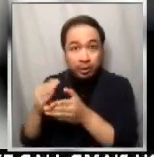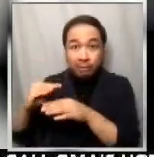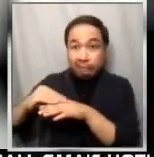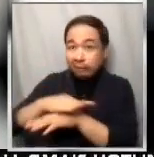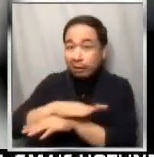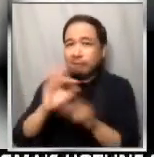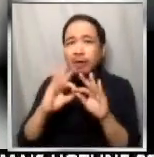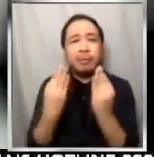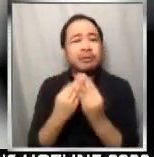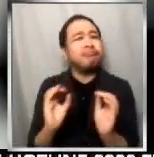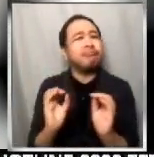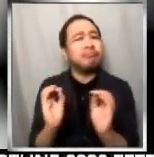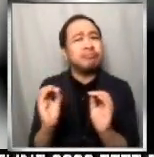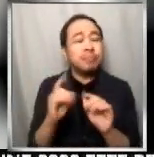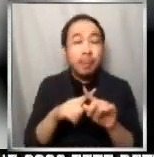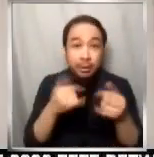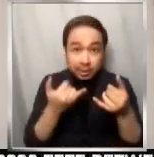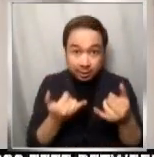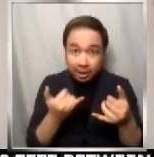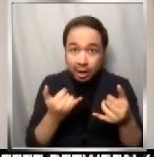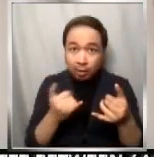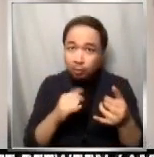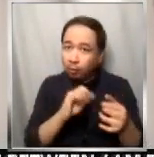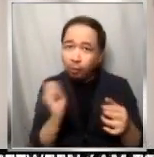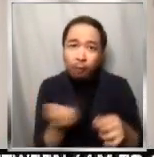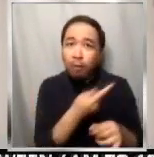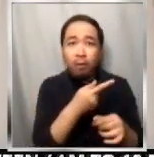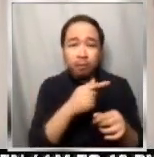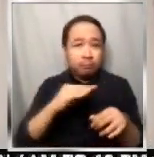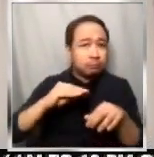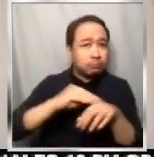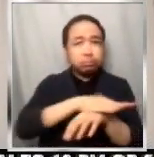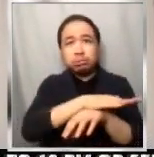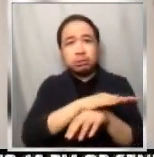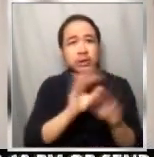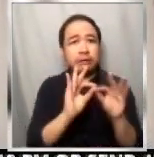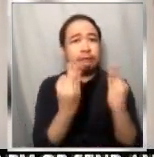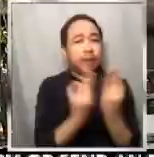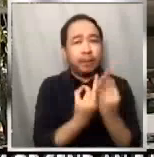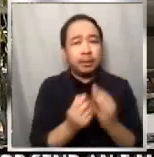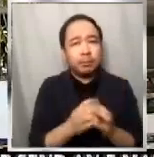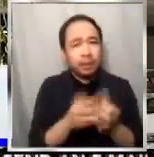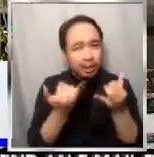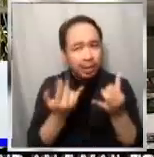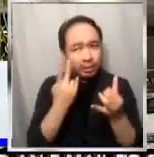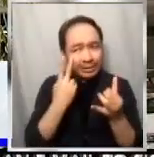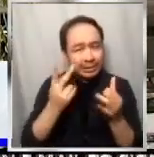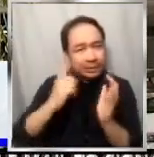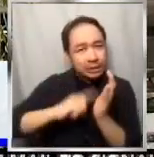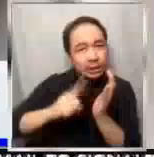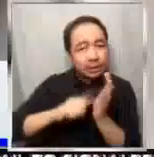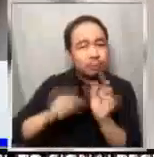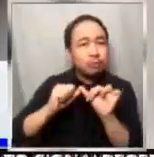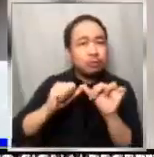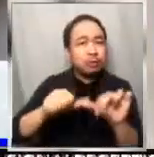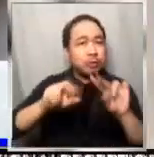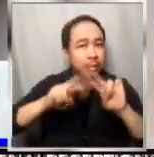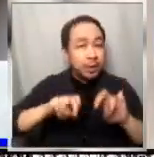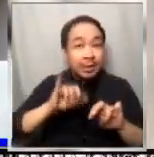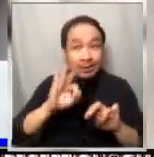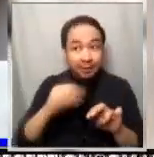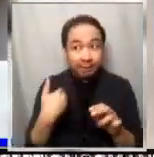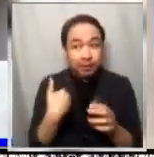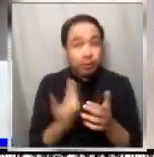po, lahat po sila nahawa. Habang di pa malinaw kung bagong variant nga ang tumama sa lungsod, nadagdagan ang